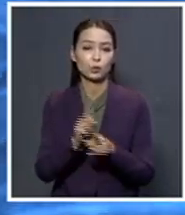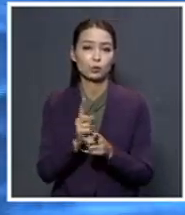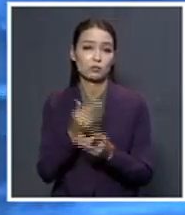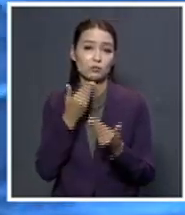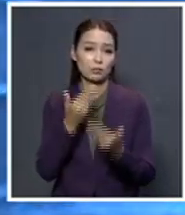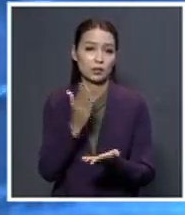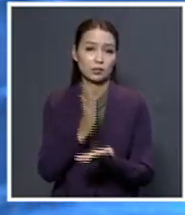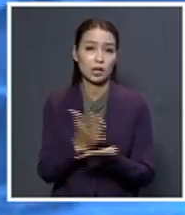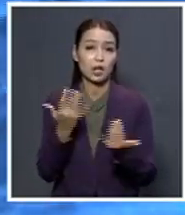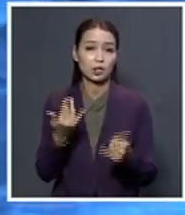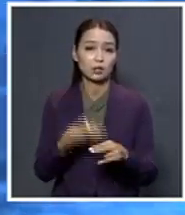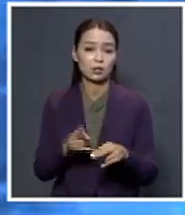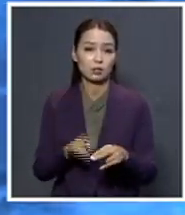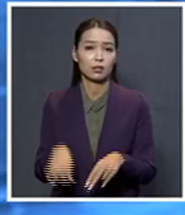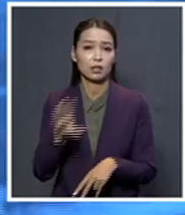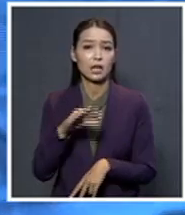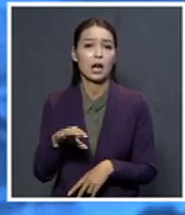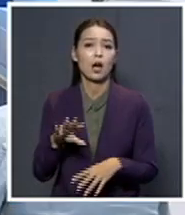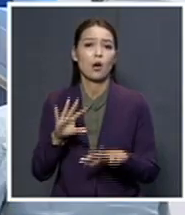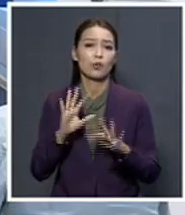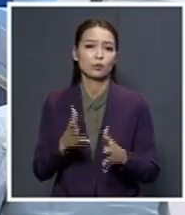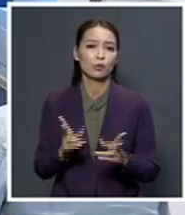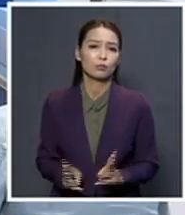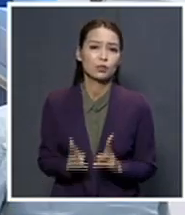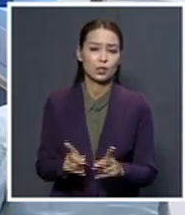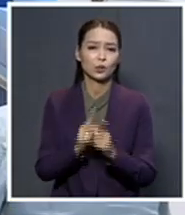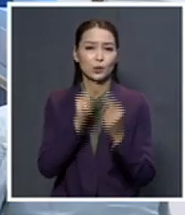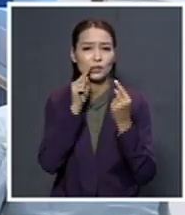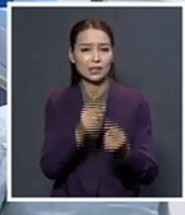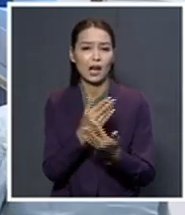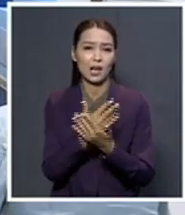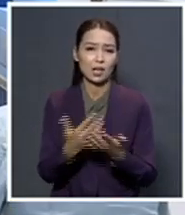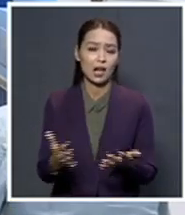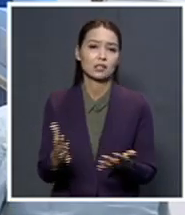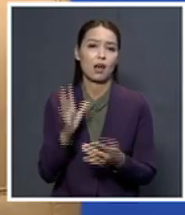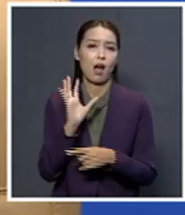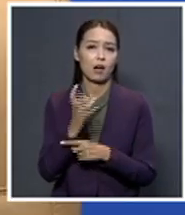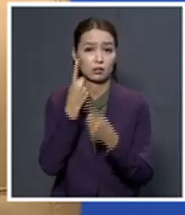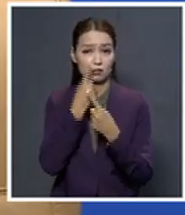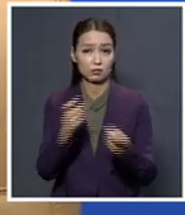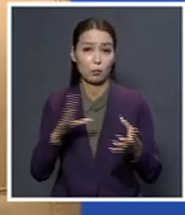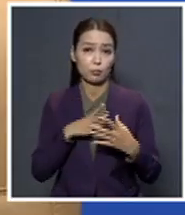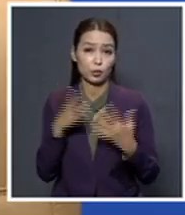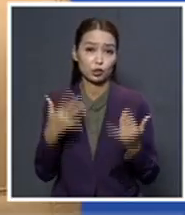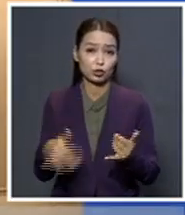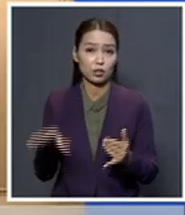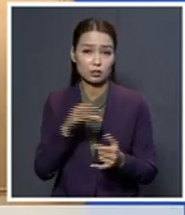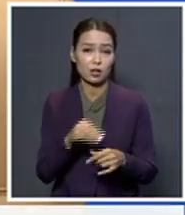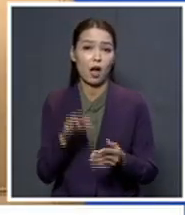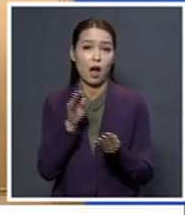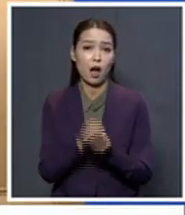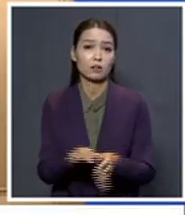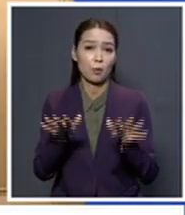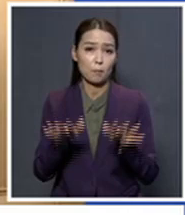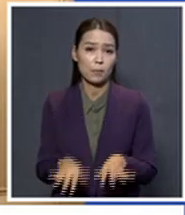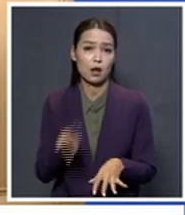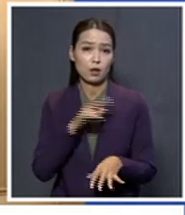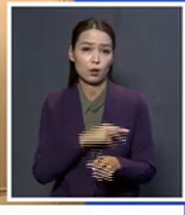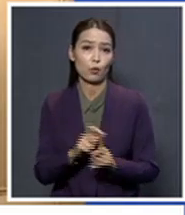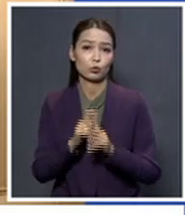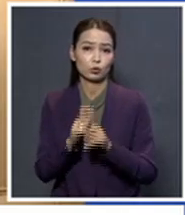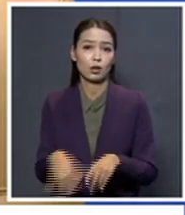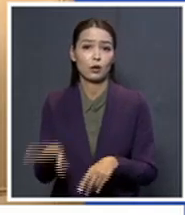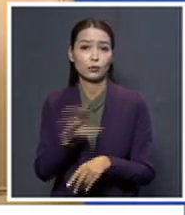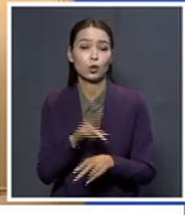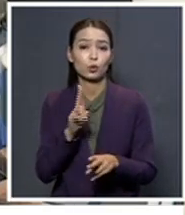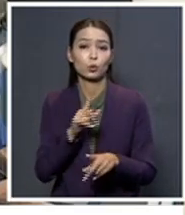әрине сұранысқа ие. Бұл туралы сыбайлас жемқорлыққа қарсы іс-қимыл агенттігінде айтылды. Адам жерлеу кезінде қызмет ұсынатындар бірден